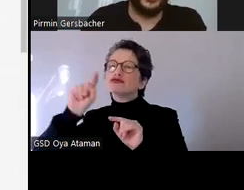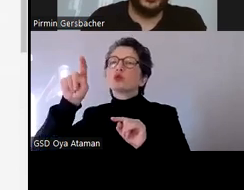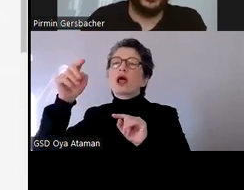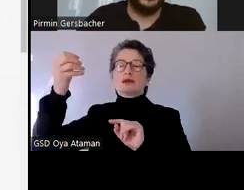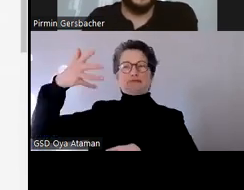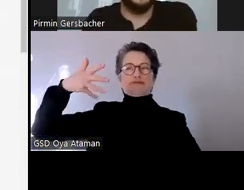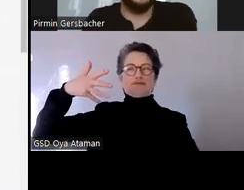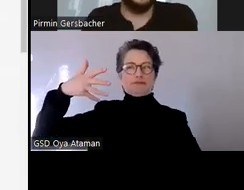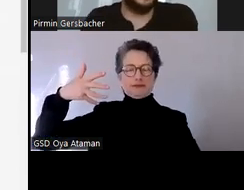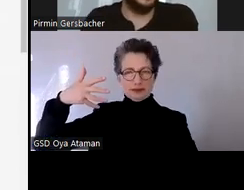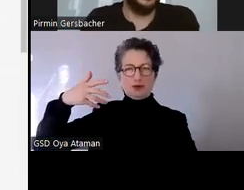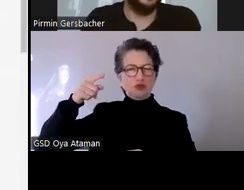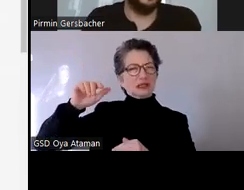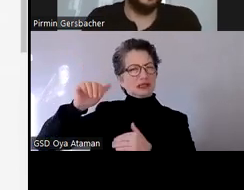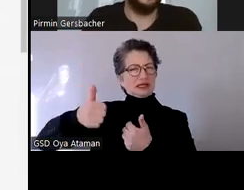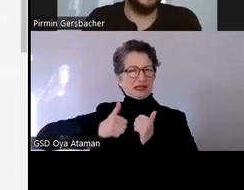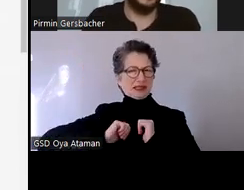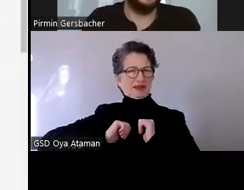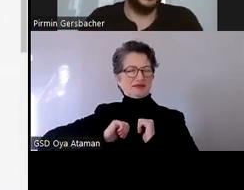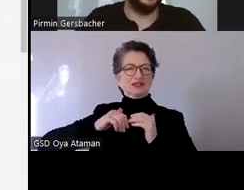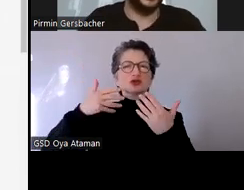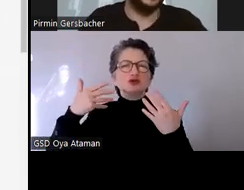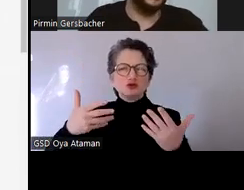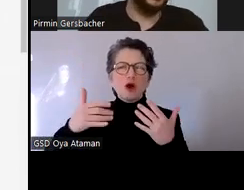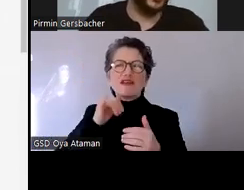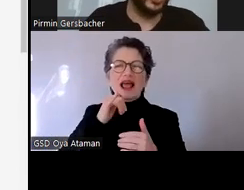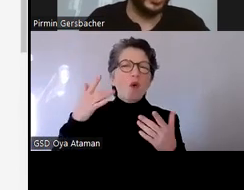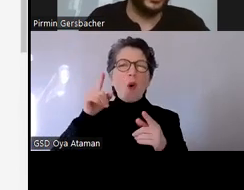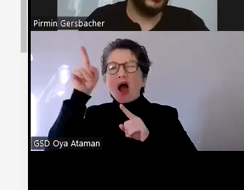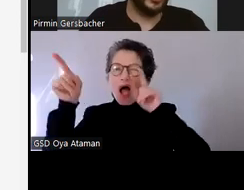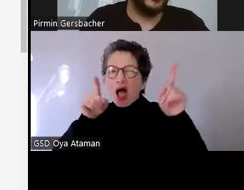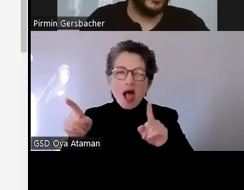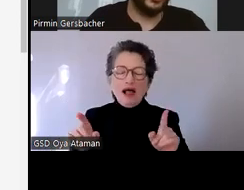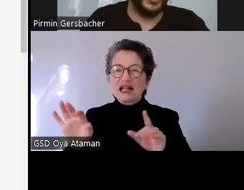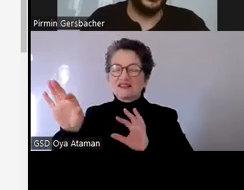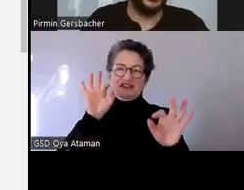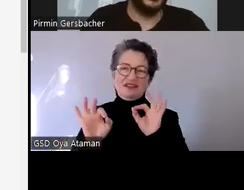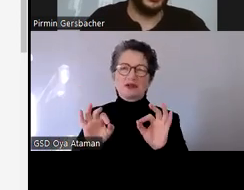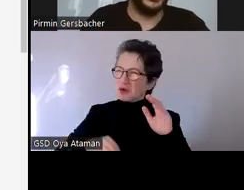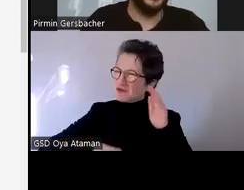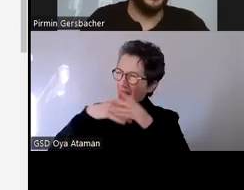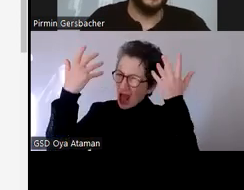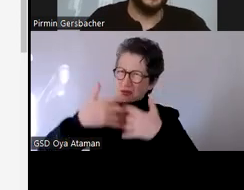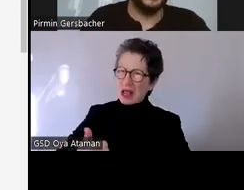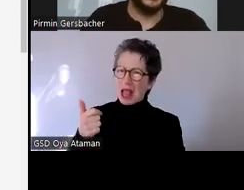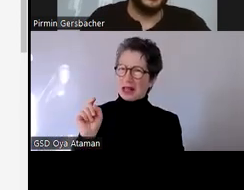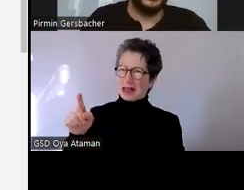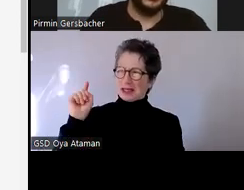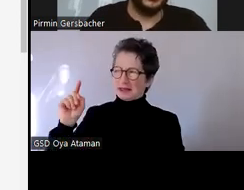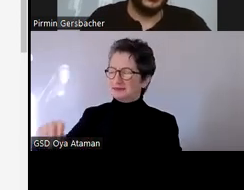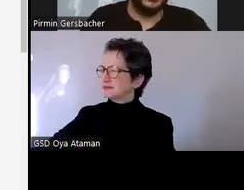das unterstützt einen einfach dabei, eben solche Fehler dann schon mal zu finden und das eben auch vollautomatisch mit dem Klick.